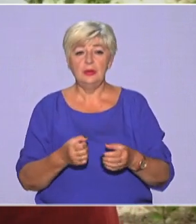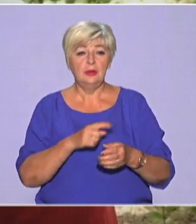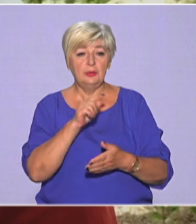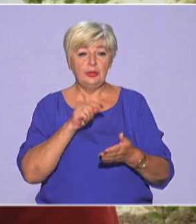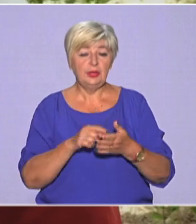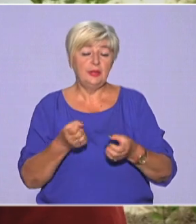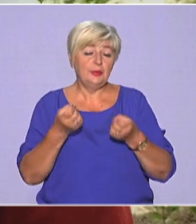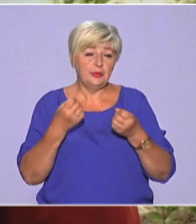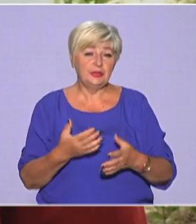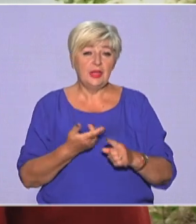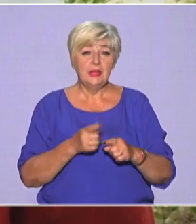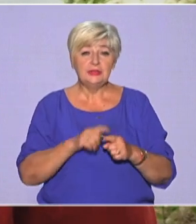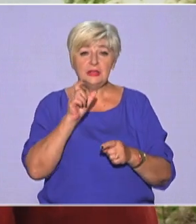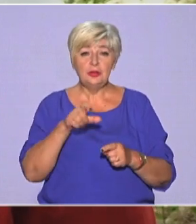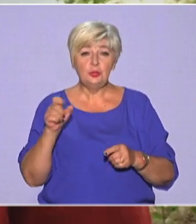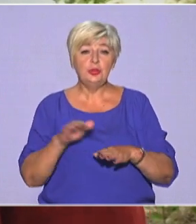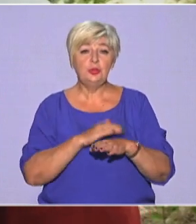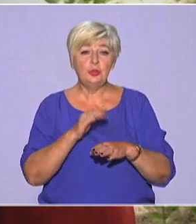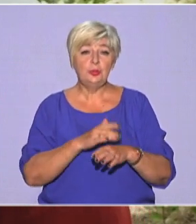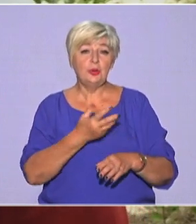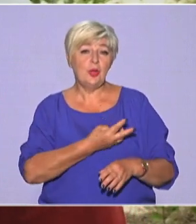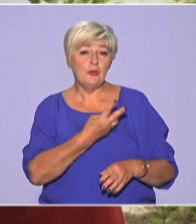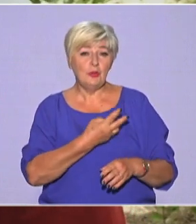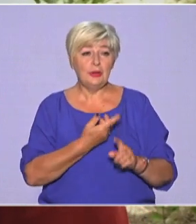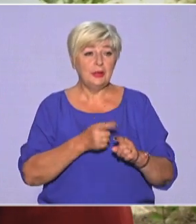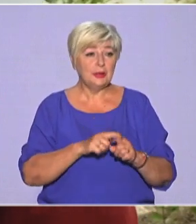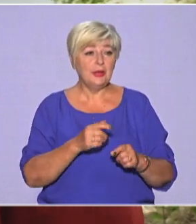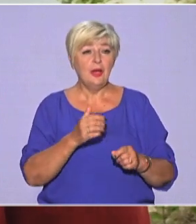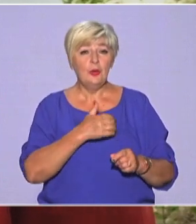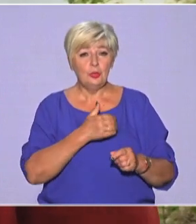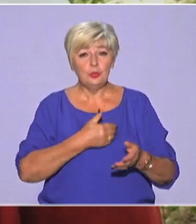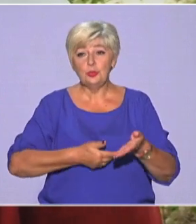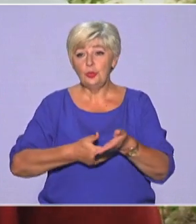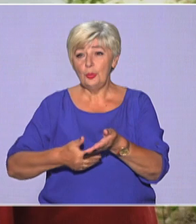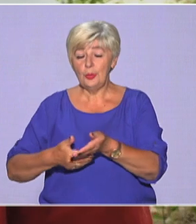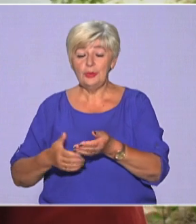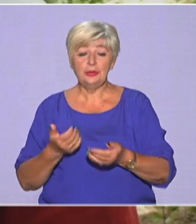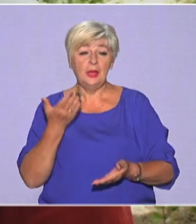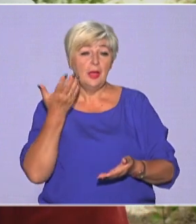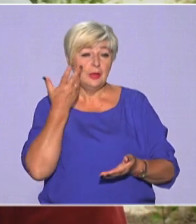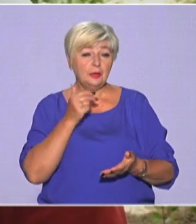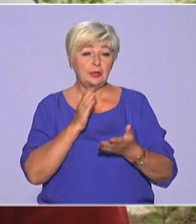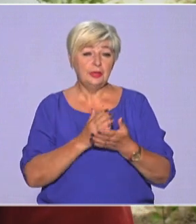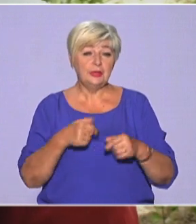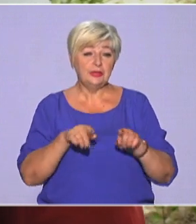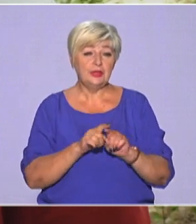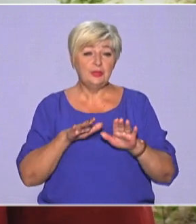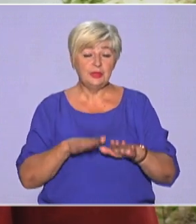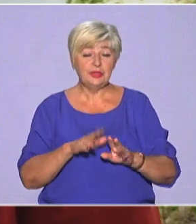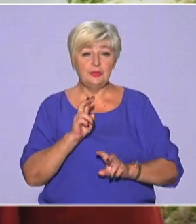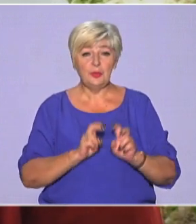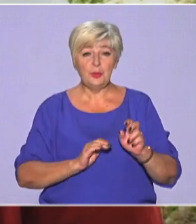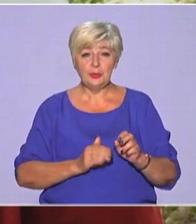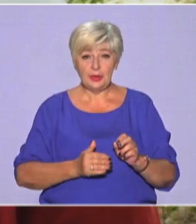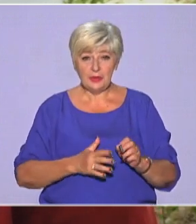Це люди доброї волі, які мають наміри допомогти. І от коли такі є місцеві підприємці, які роблять